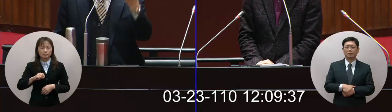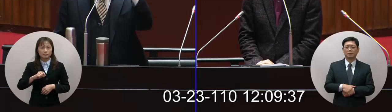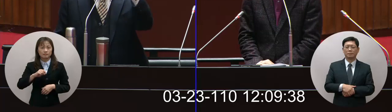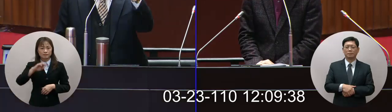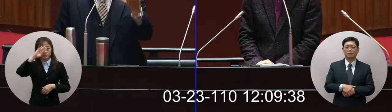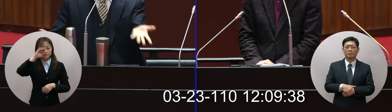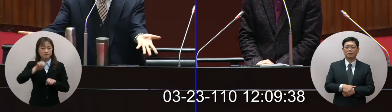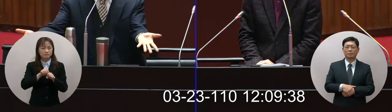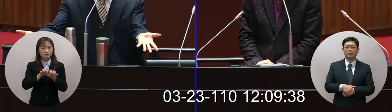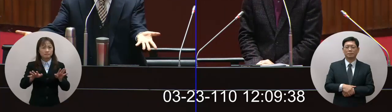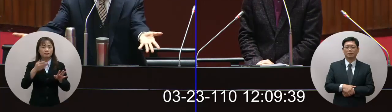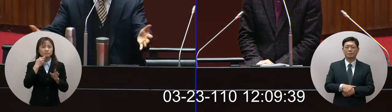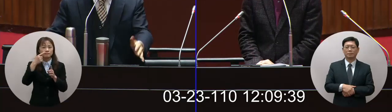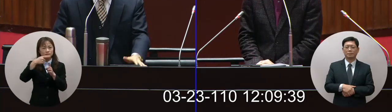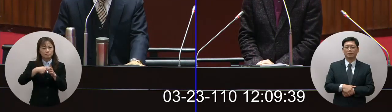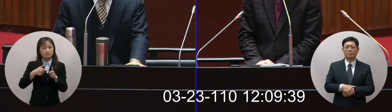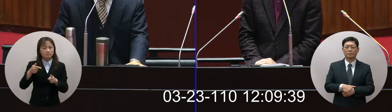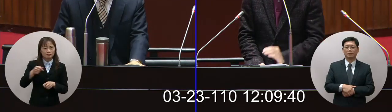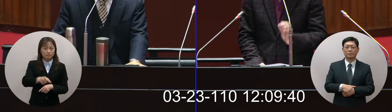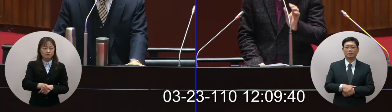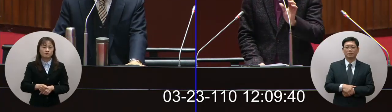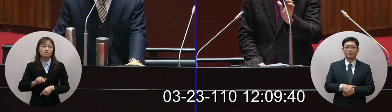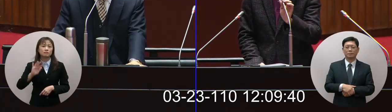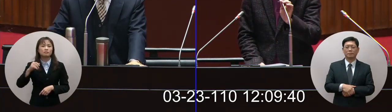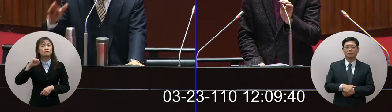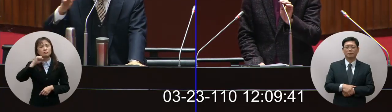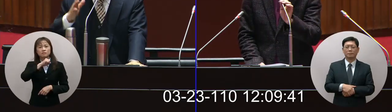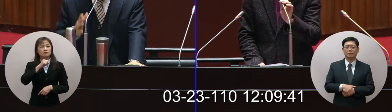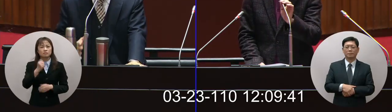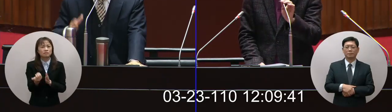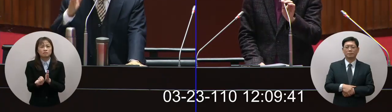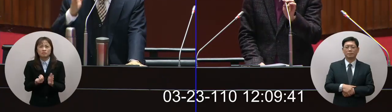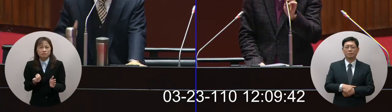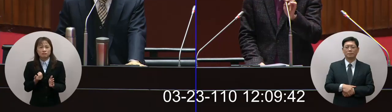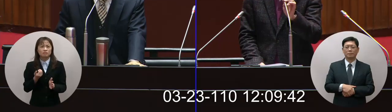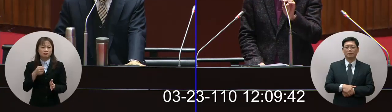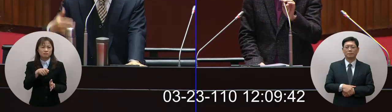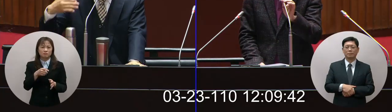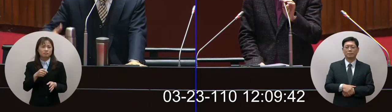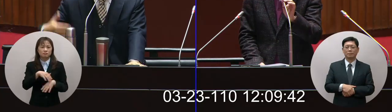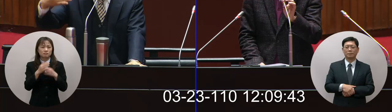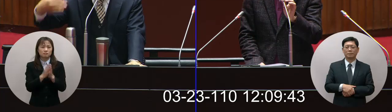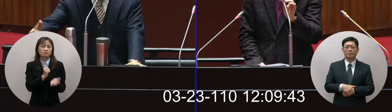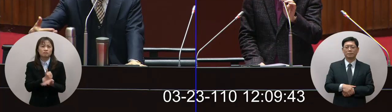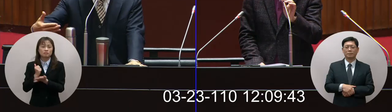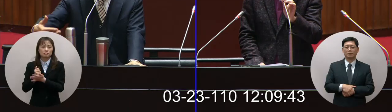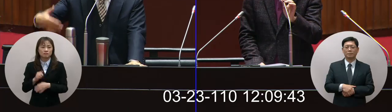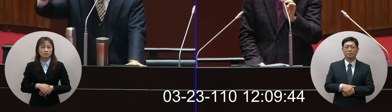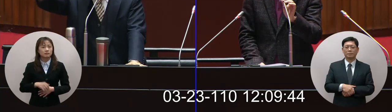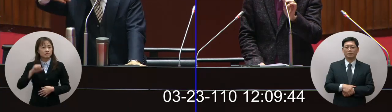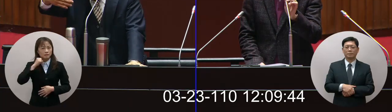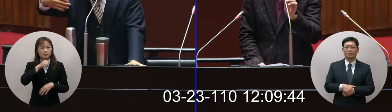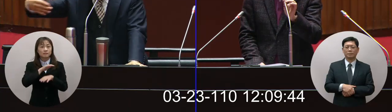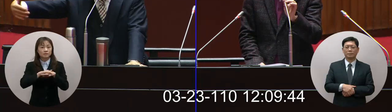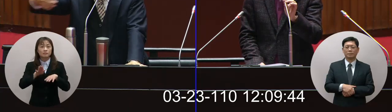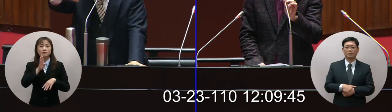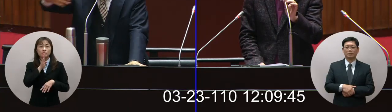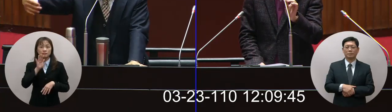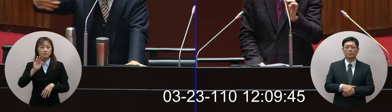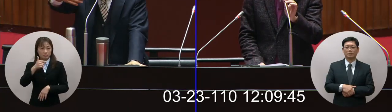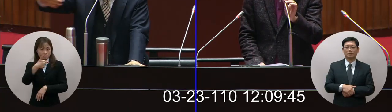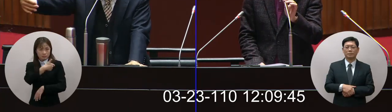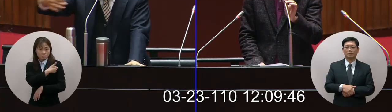了。结果这两点，台湾都早已经有，所以台湾是安全的。我们打疫苗，那么